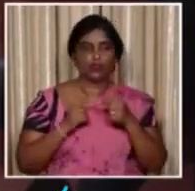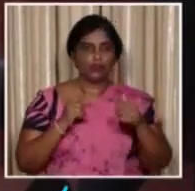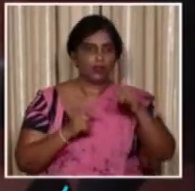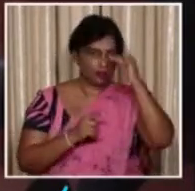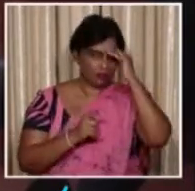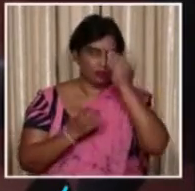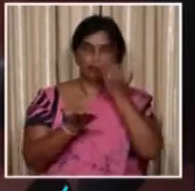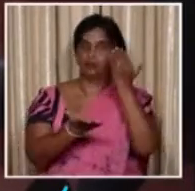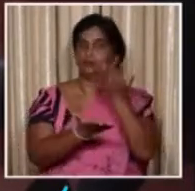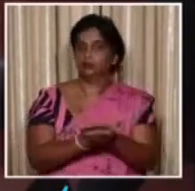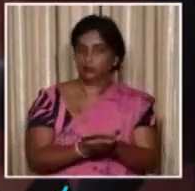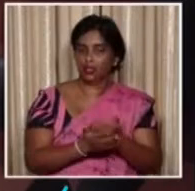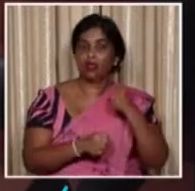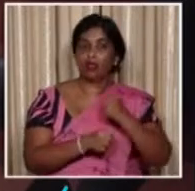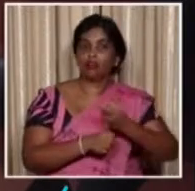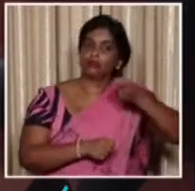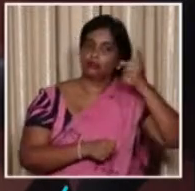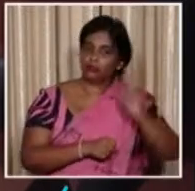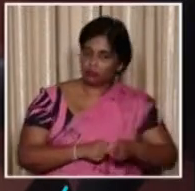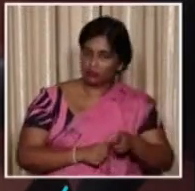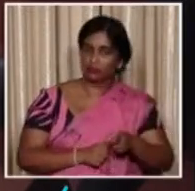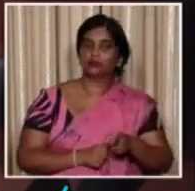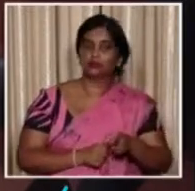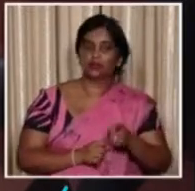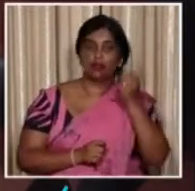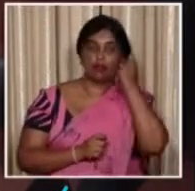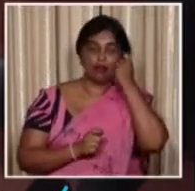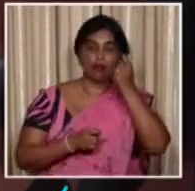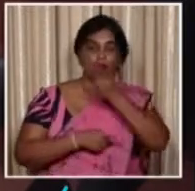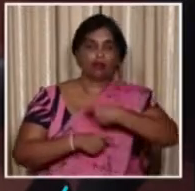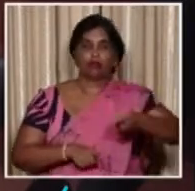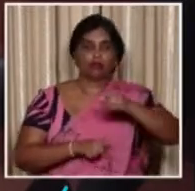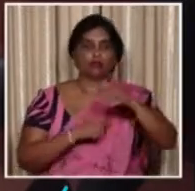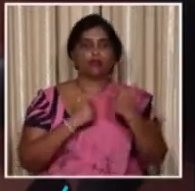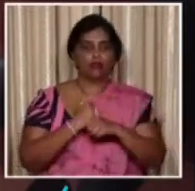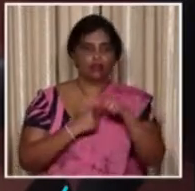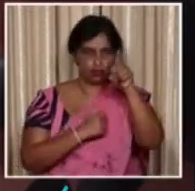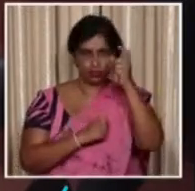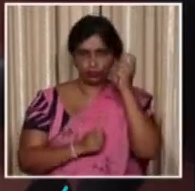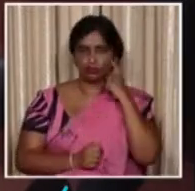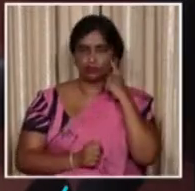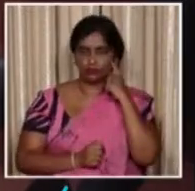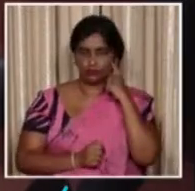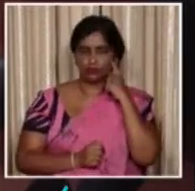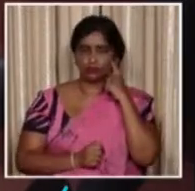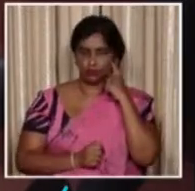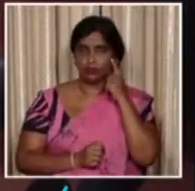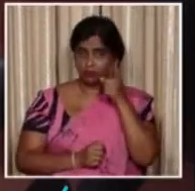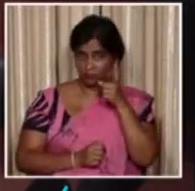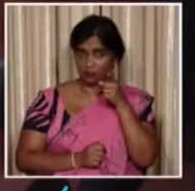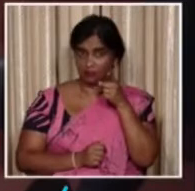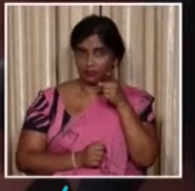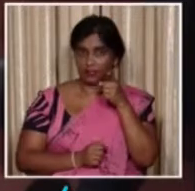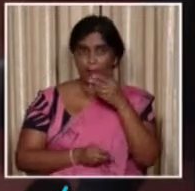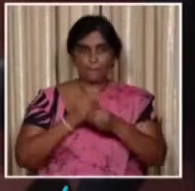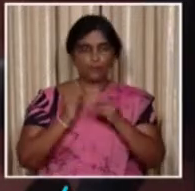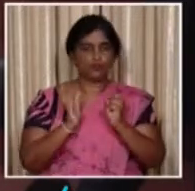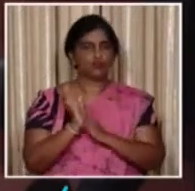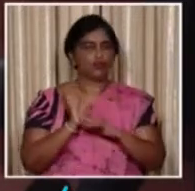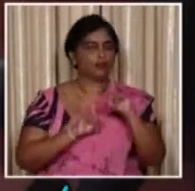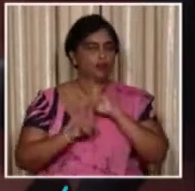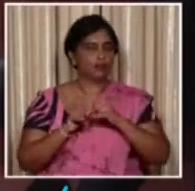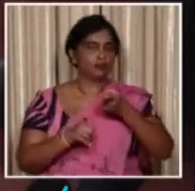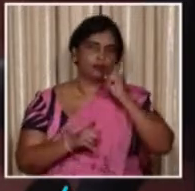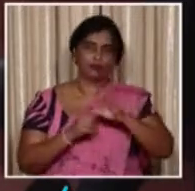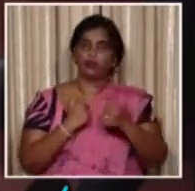නායකතුමා විසින් ගෙනෙන්නත් ආණ්ඩුවෙන් ස්ථිර කරන්නත් යෝජනාව එතනම සකස් කරා. ඔබතුමා දන්නවා නේද බිස්නස් කමිටු රැස්වීමේදී